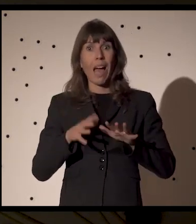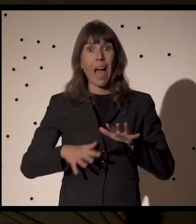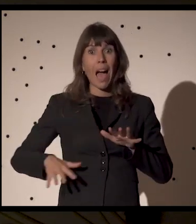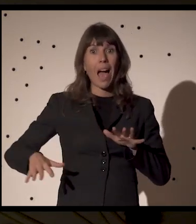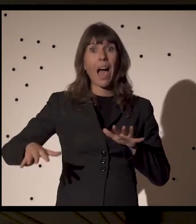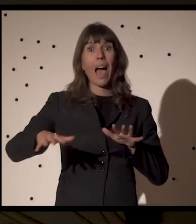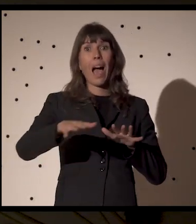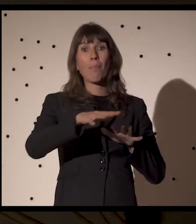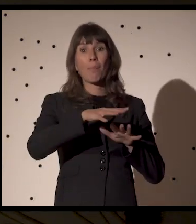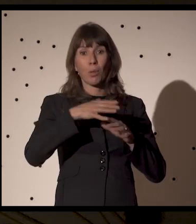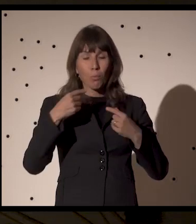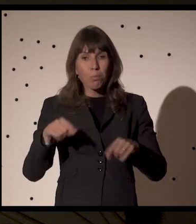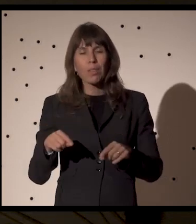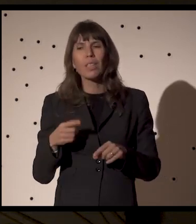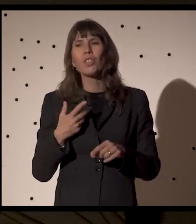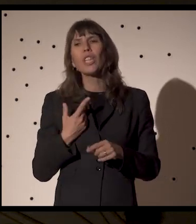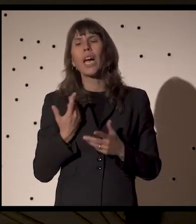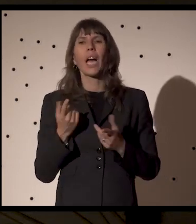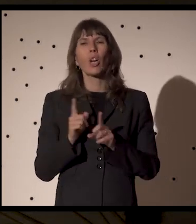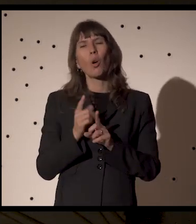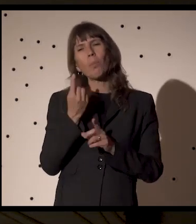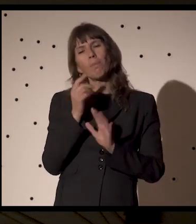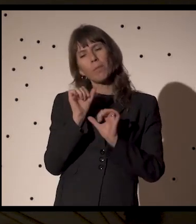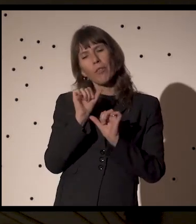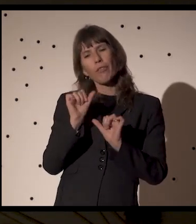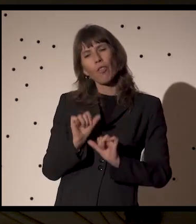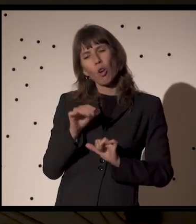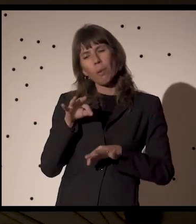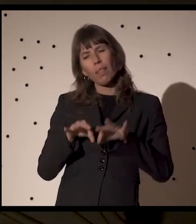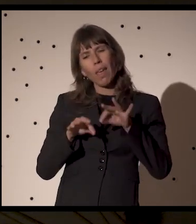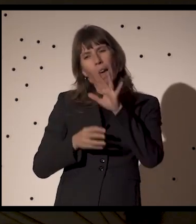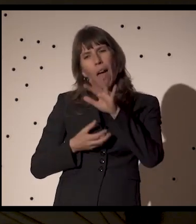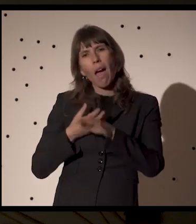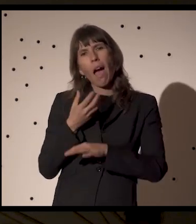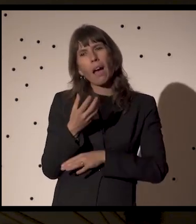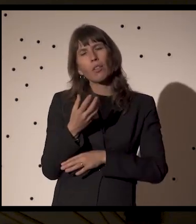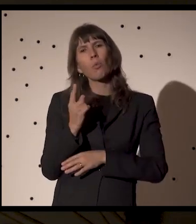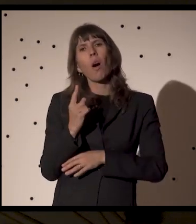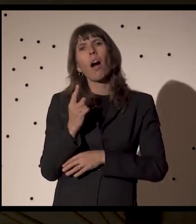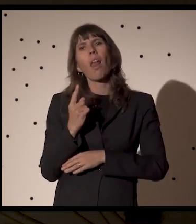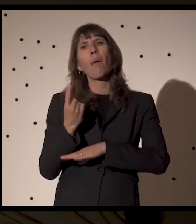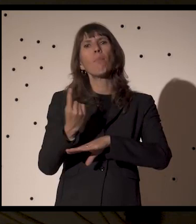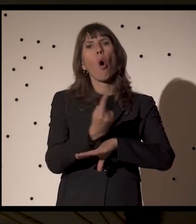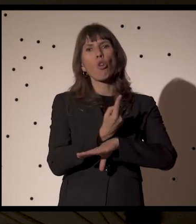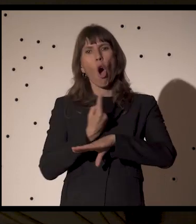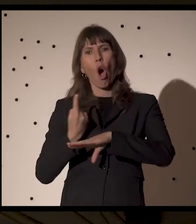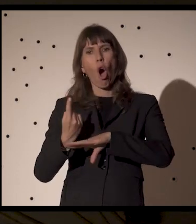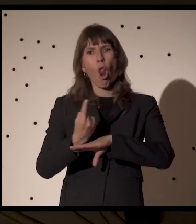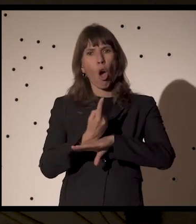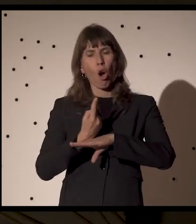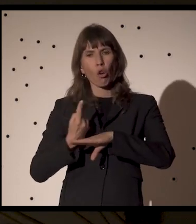spuria di drammaturgia la forma monologo che